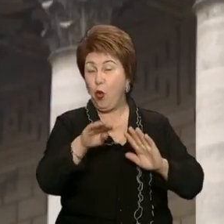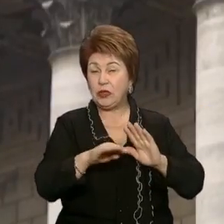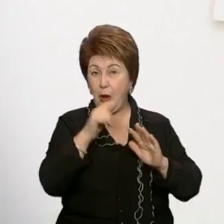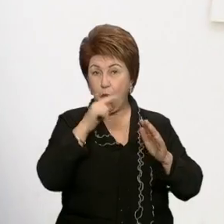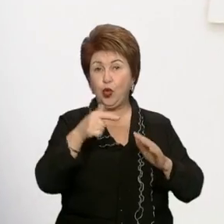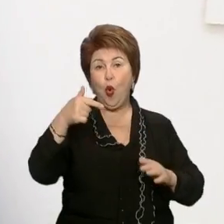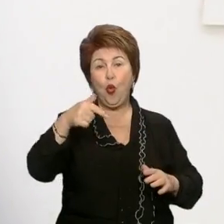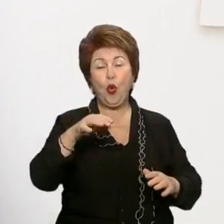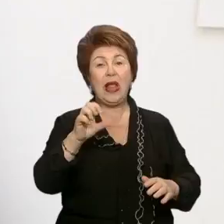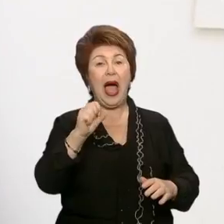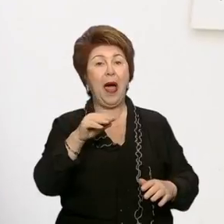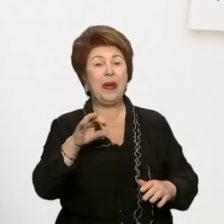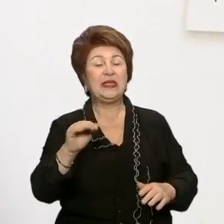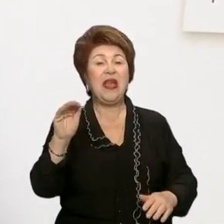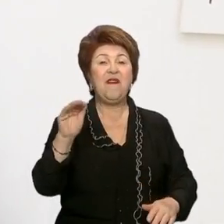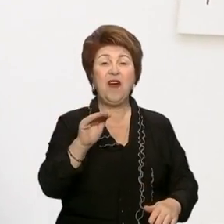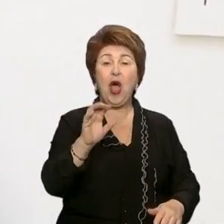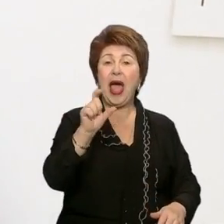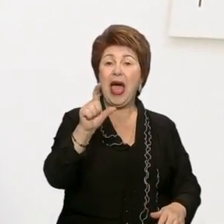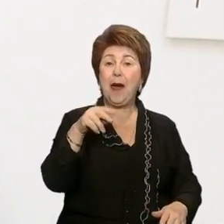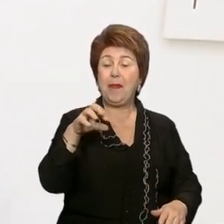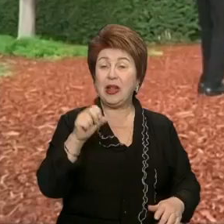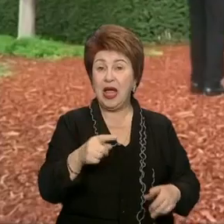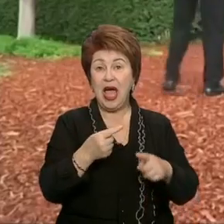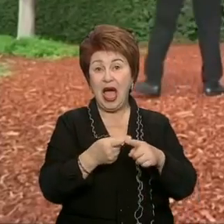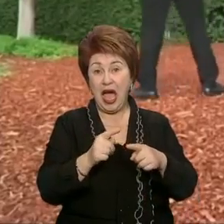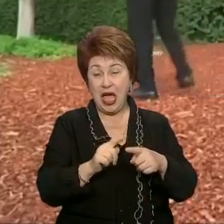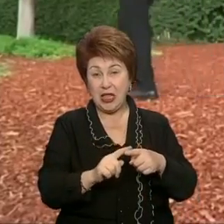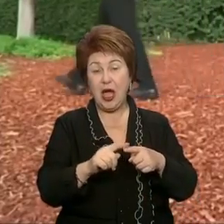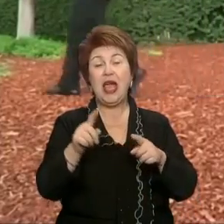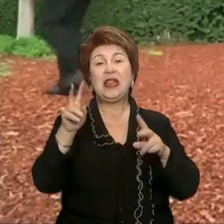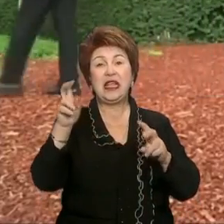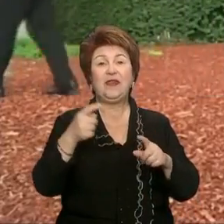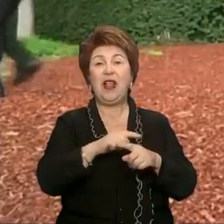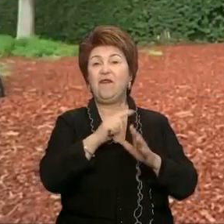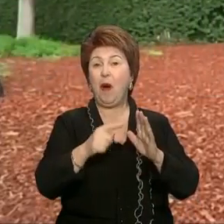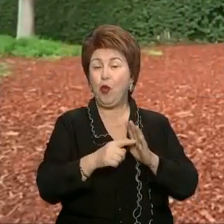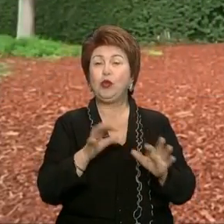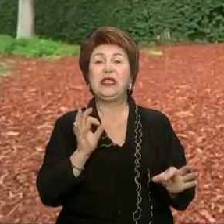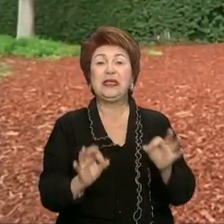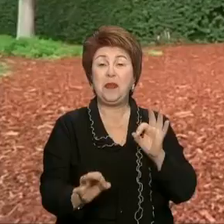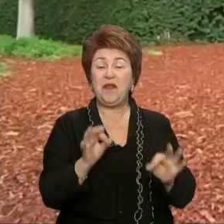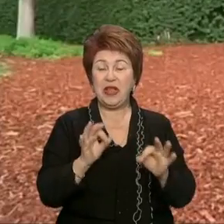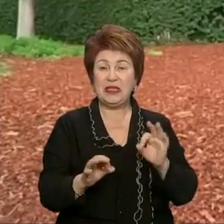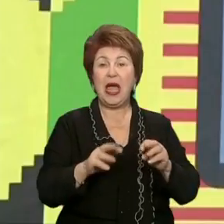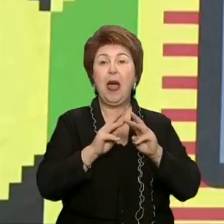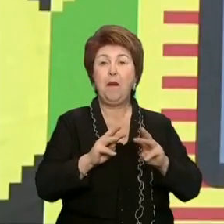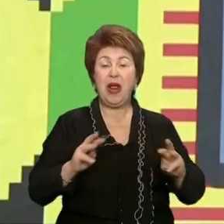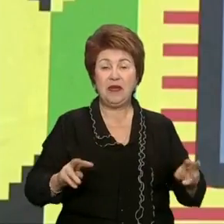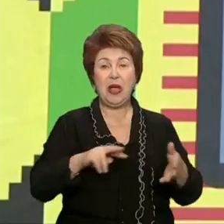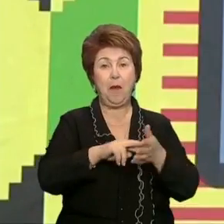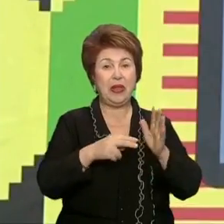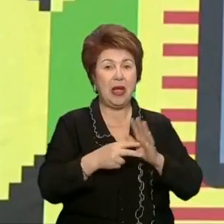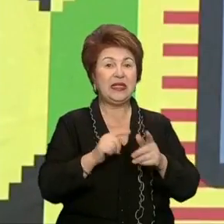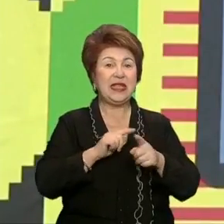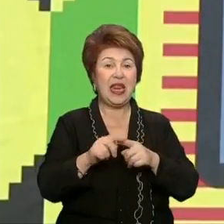попадут Google, Amazon, Facebook и Apple. Министр экономики Брюно Ле Мэр назвал это вопросом справедливости. Правительство намерено как